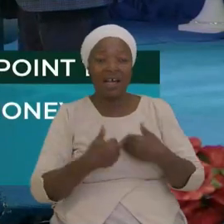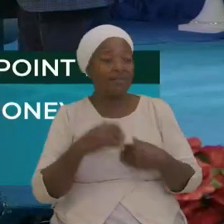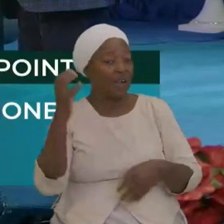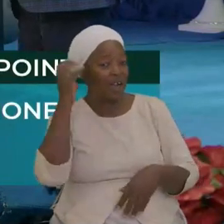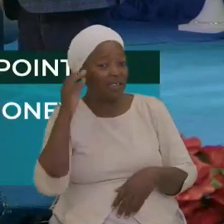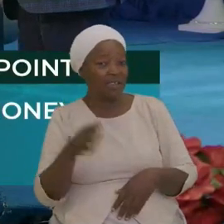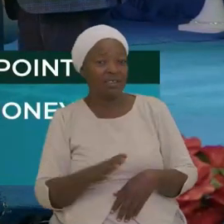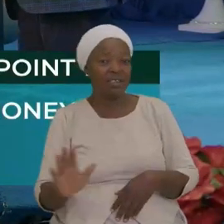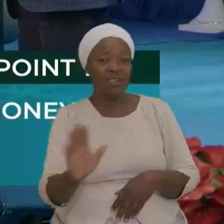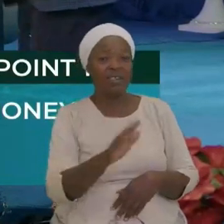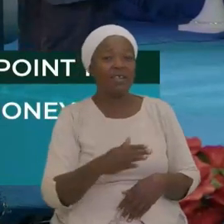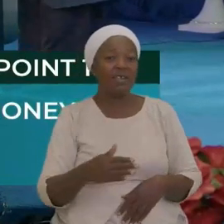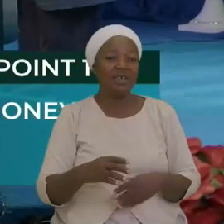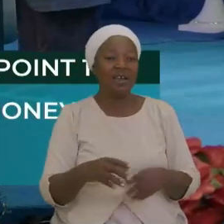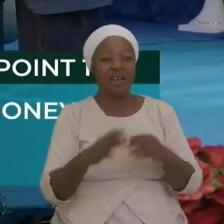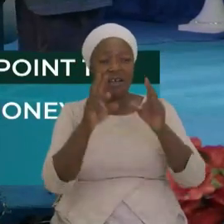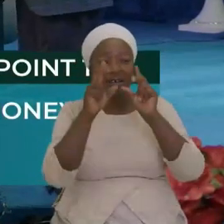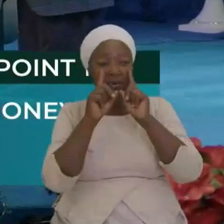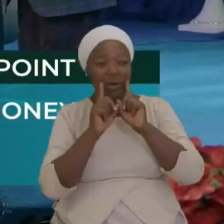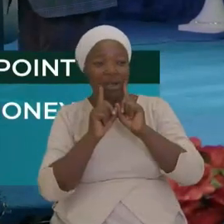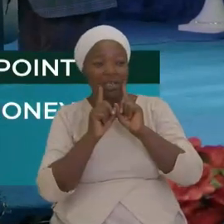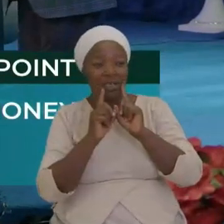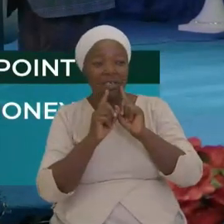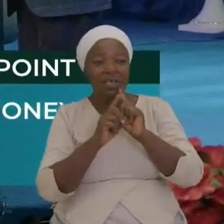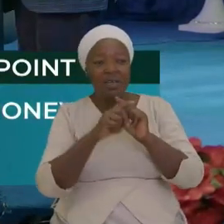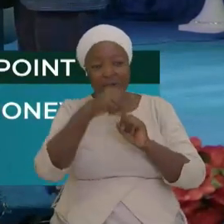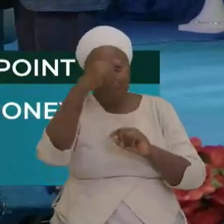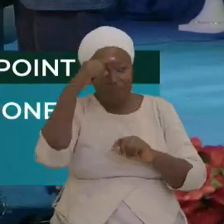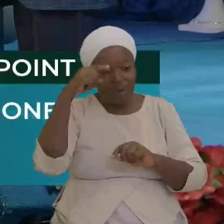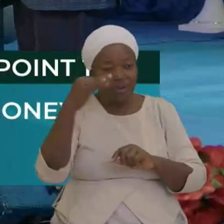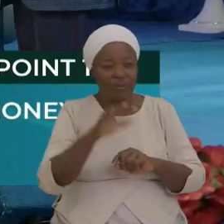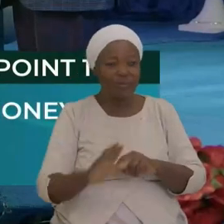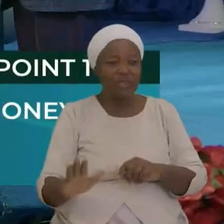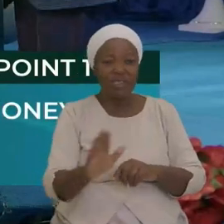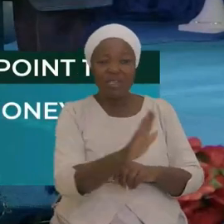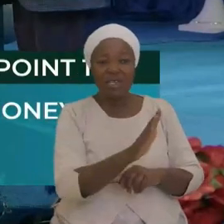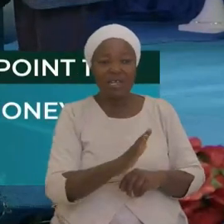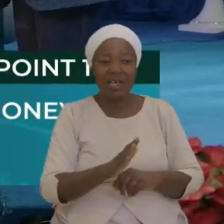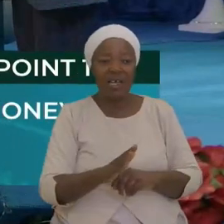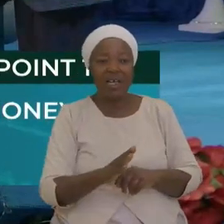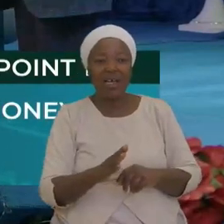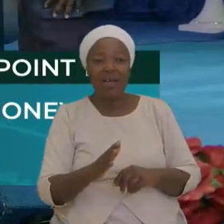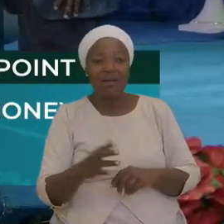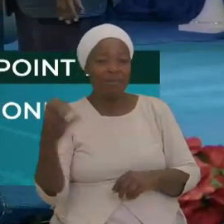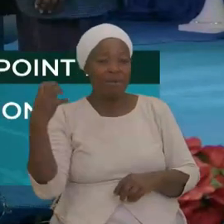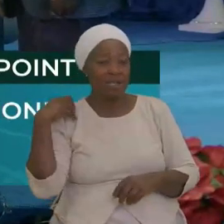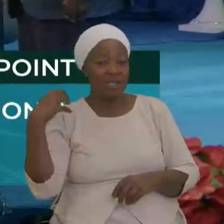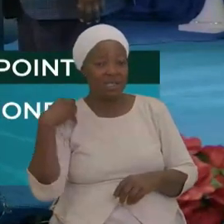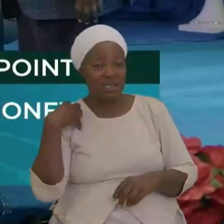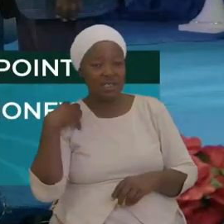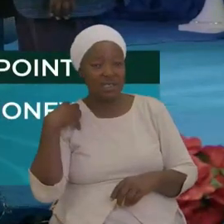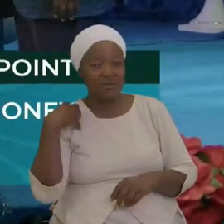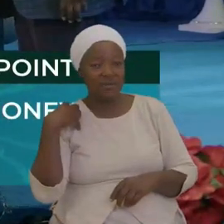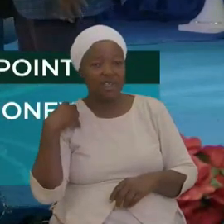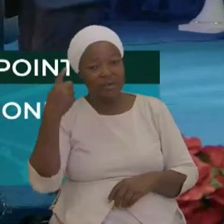Et j'ai entendu les cris que lui font pousser ses oppresseurs, car je connais ses